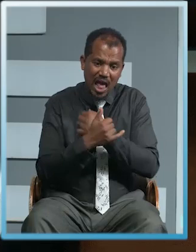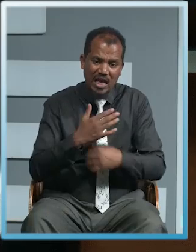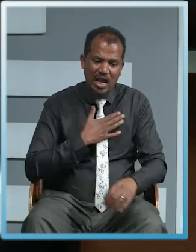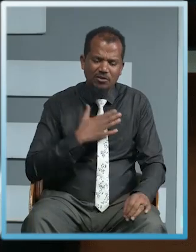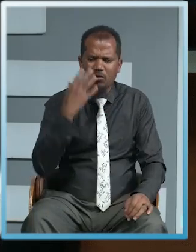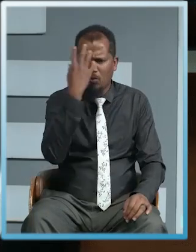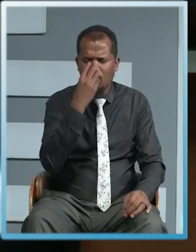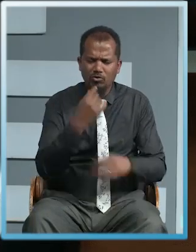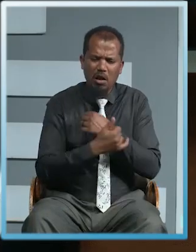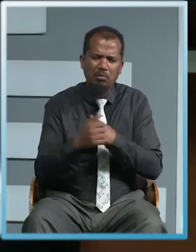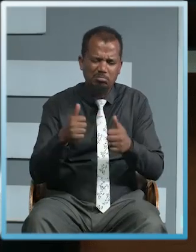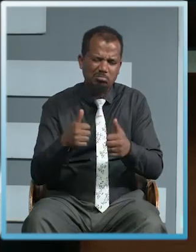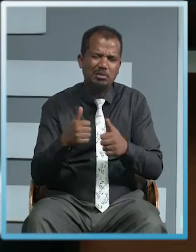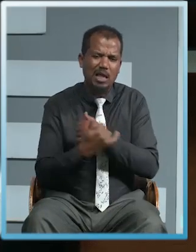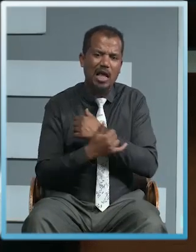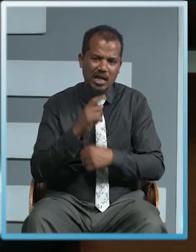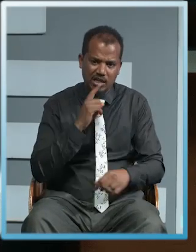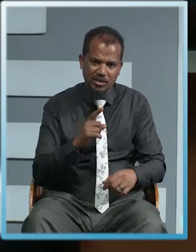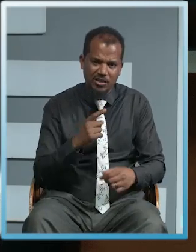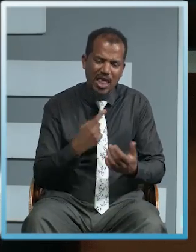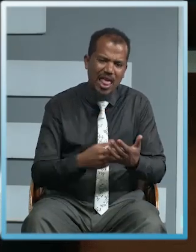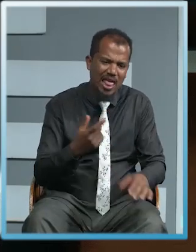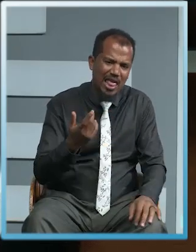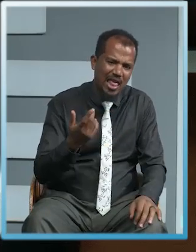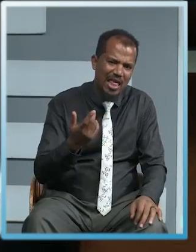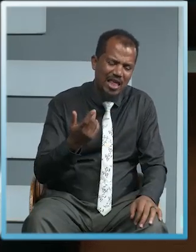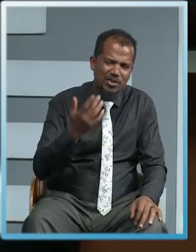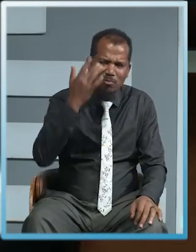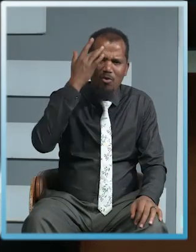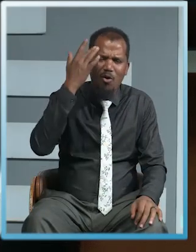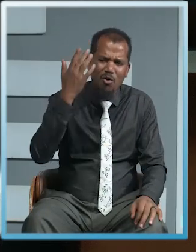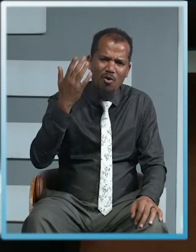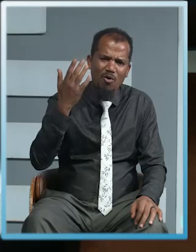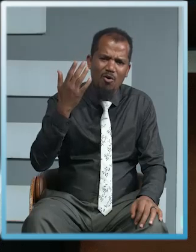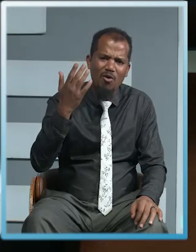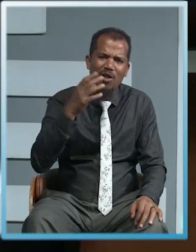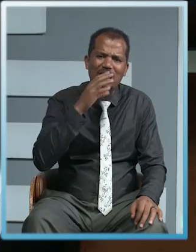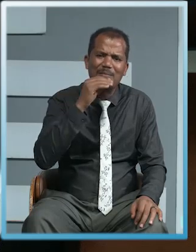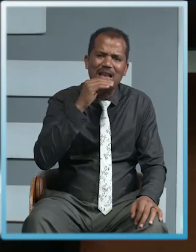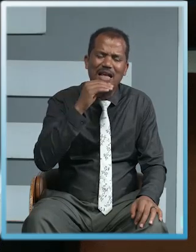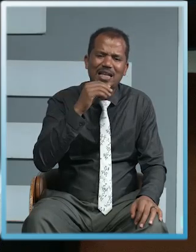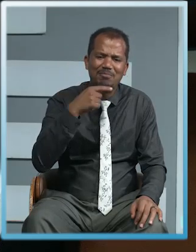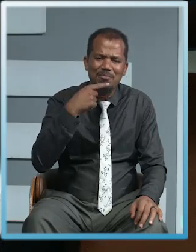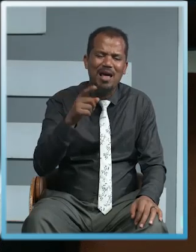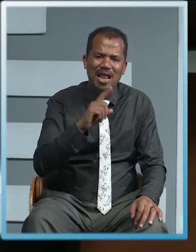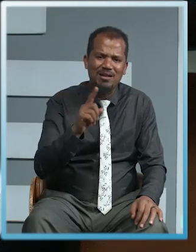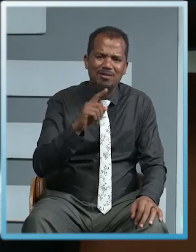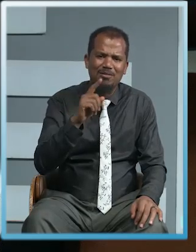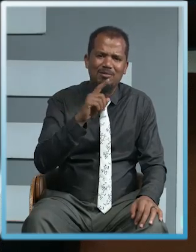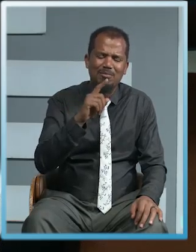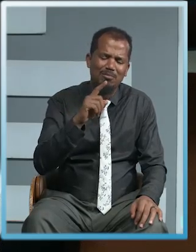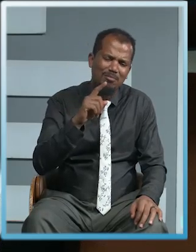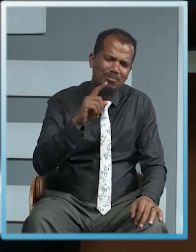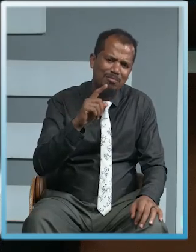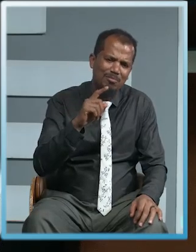አገራችን ቆንጆ አገርናት ምርጥ አገርናት ይሄ ዝም ብሎ እንደው ዝም ብሎ ለመናገር ያህል የሚባል አይደለም በመዙ